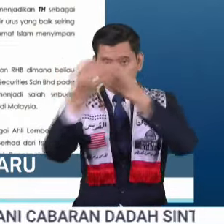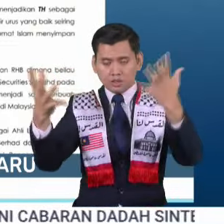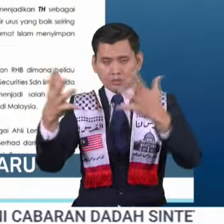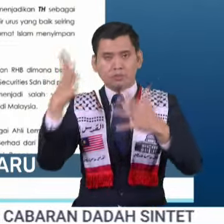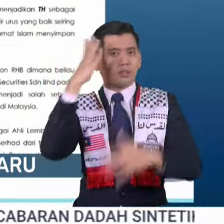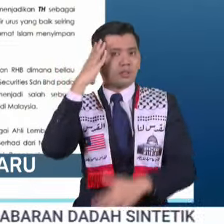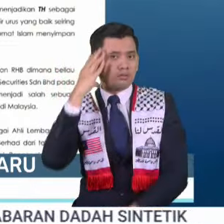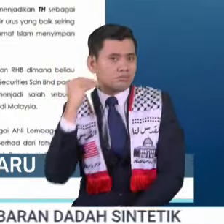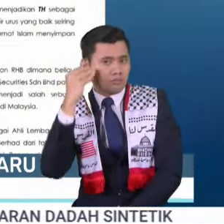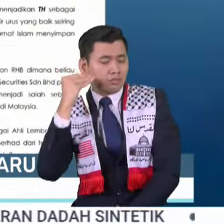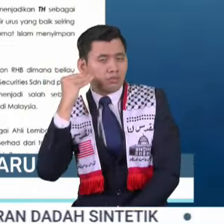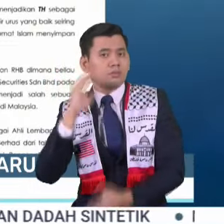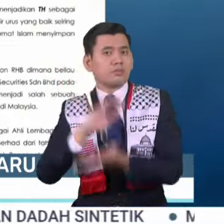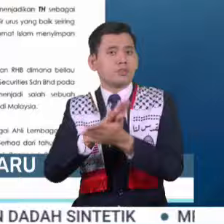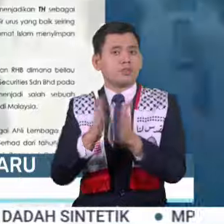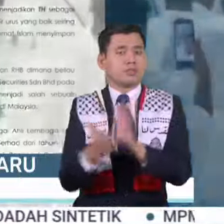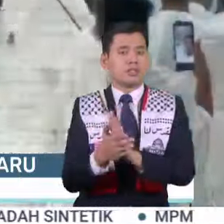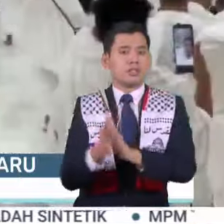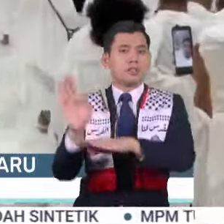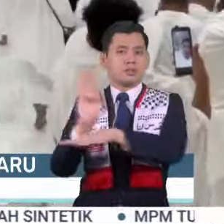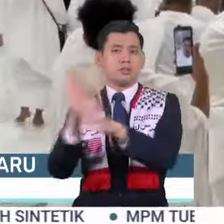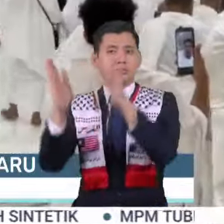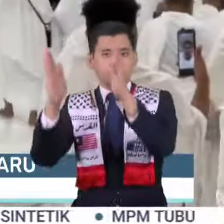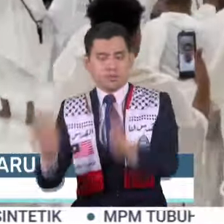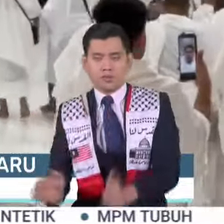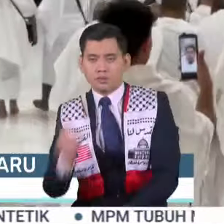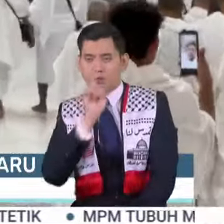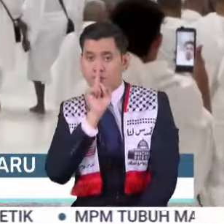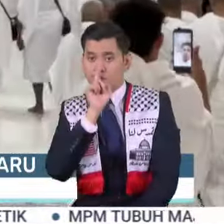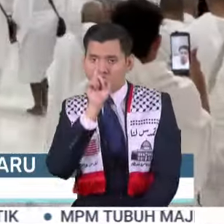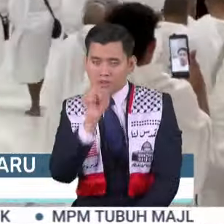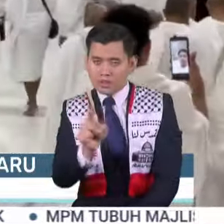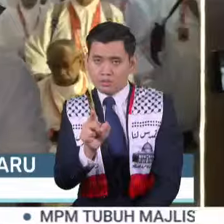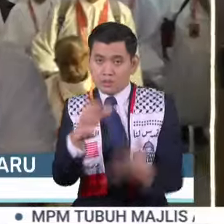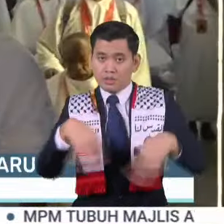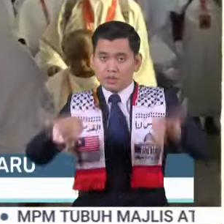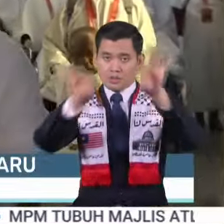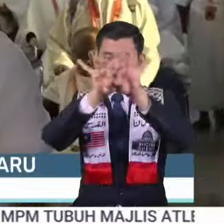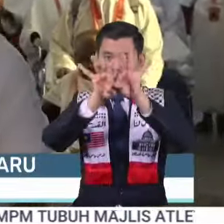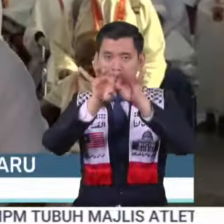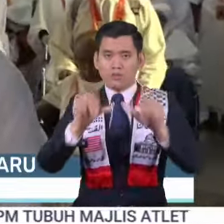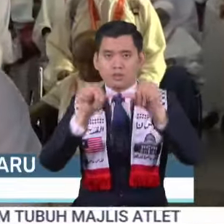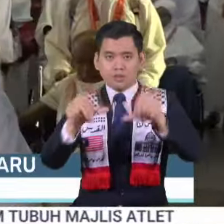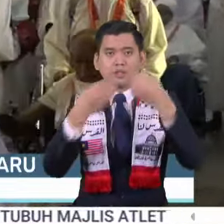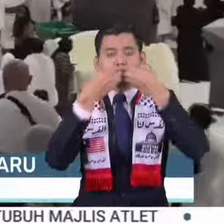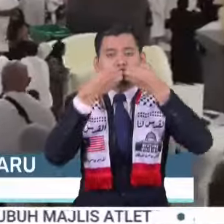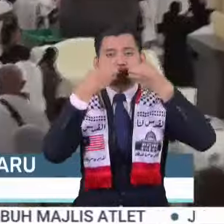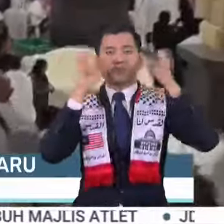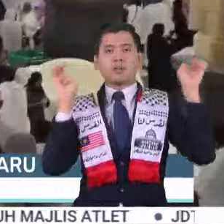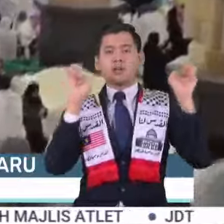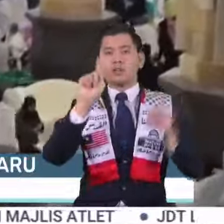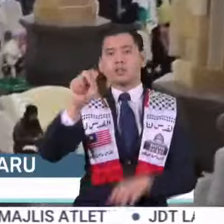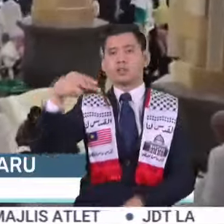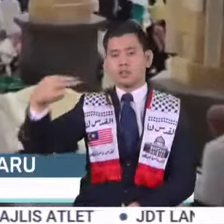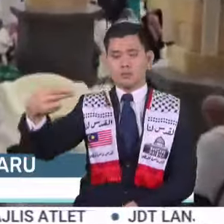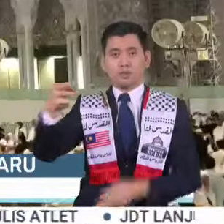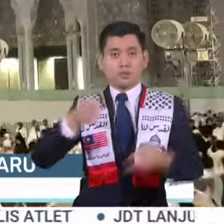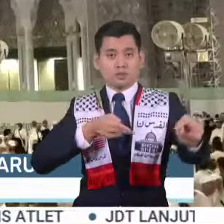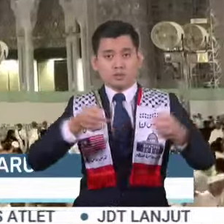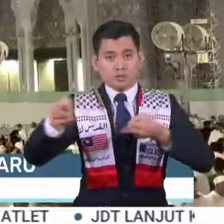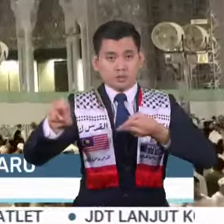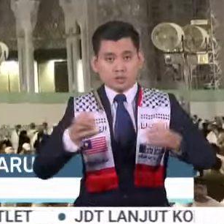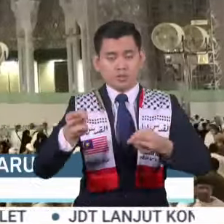pengalaman luas sebagai seorang tokoh korporat amat berharga dalam menerus kecemerlangan th sebagai institusi pengurusan Haji bertaraf